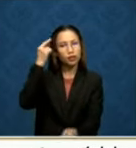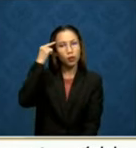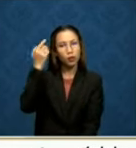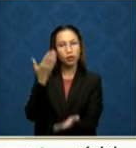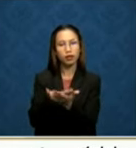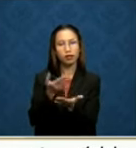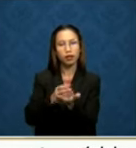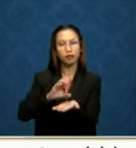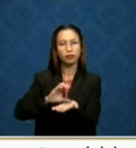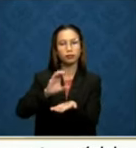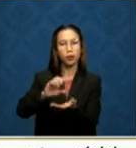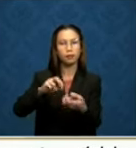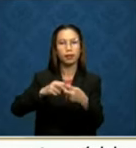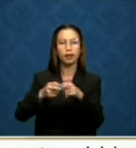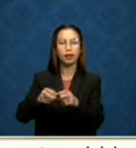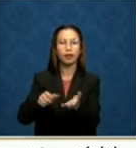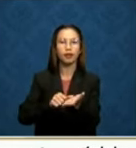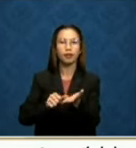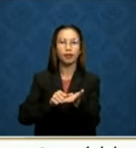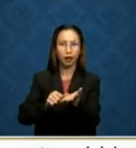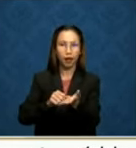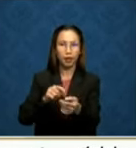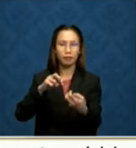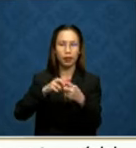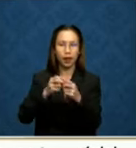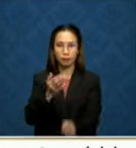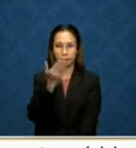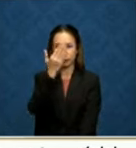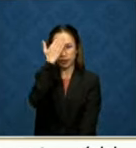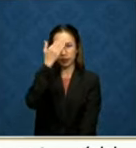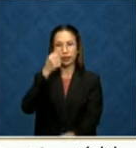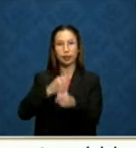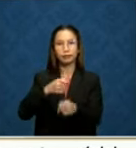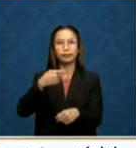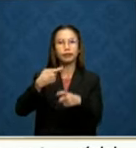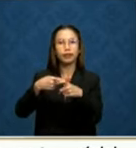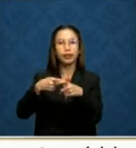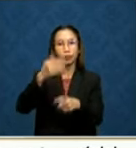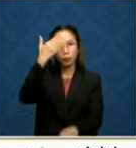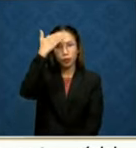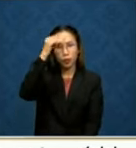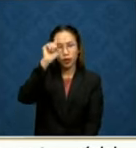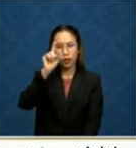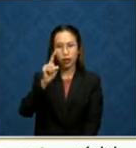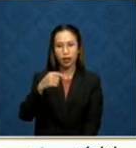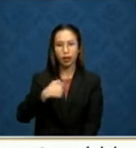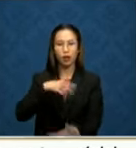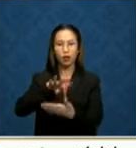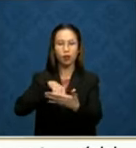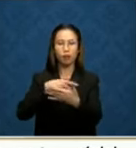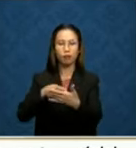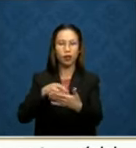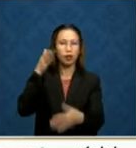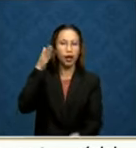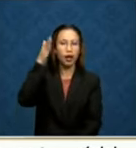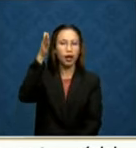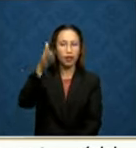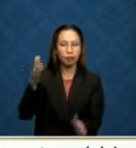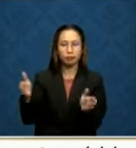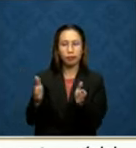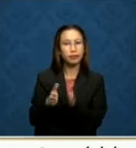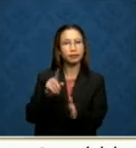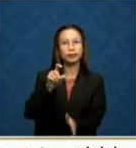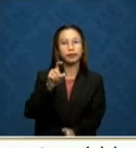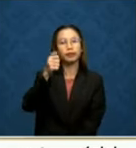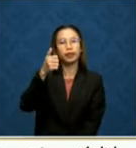ใช้งบเพื่อแ้ปัหาของผู้บริโภคใสนกเฉพาะหน้านั้นทำได้ยากจากการทเราไม่สามารวางแผนลงหนาในระยะสั้นได้